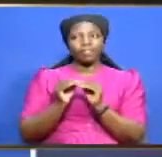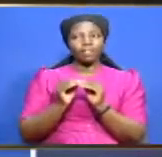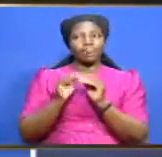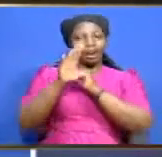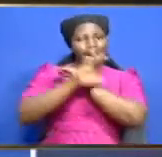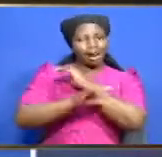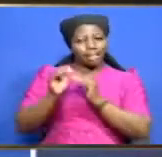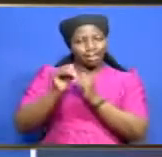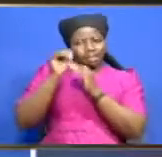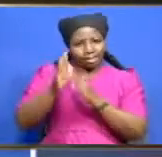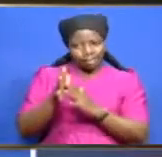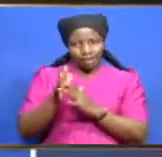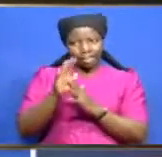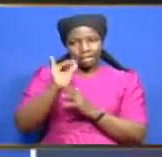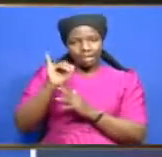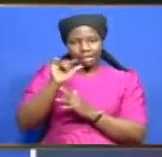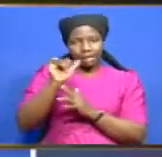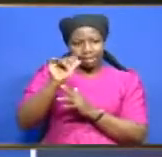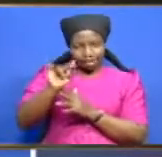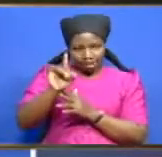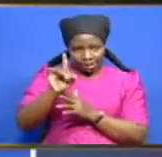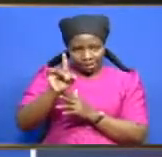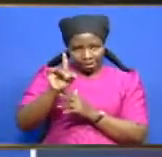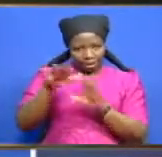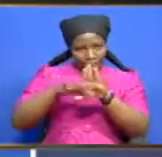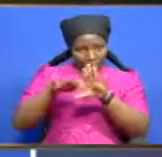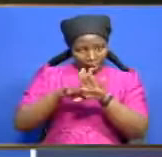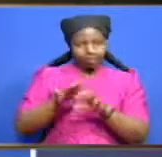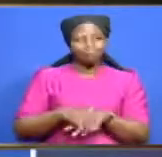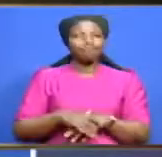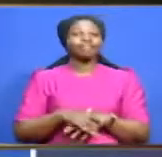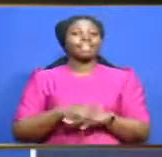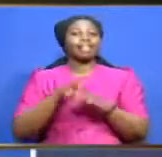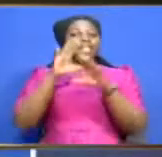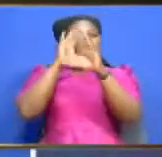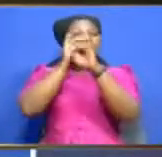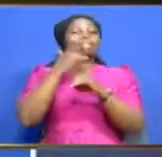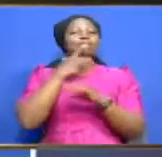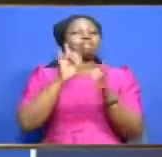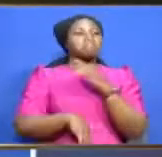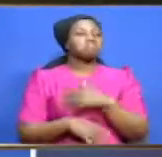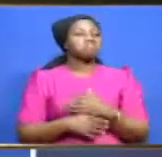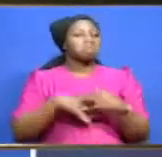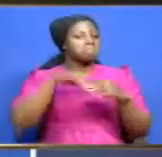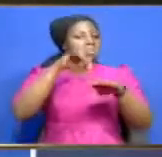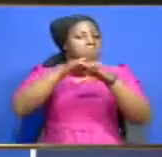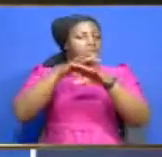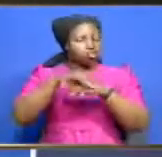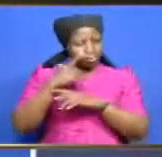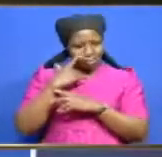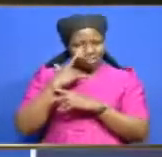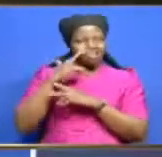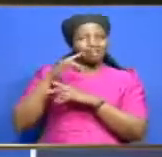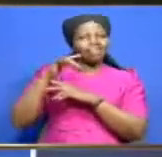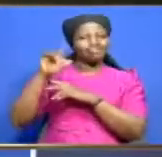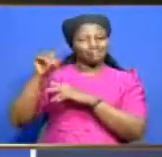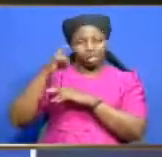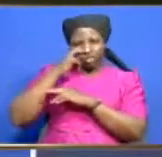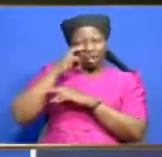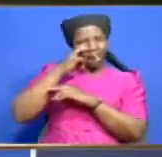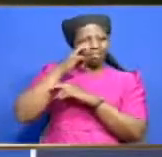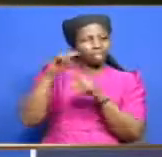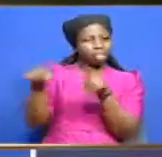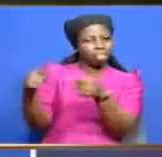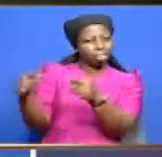wa IGAD, kiongozi wa taifa alisema inavutia kuona mapigano yakisitishwa nchini humo, huku akipongeza juhudi za